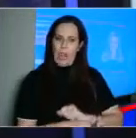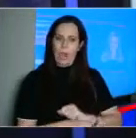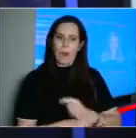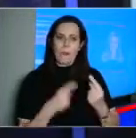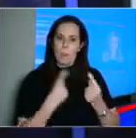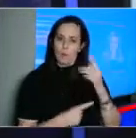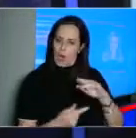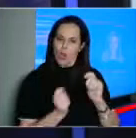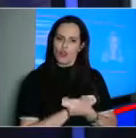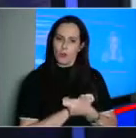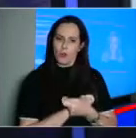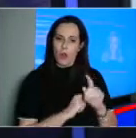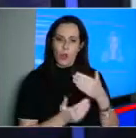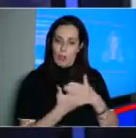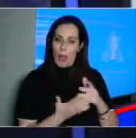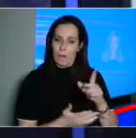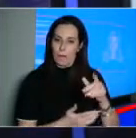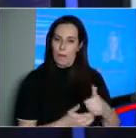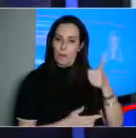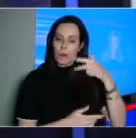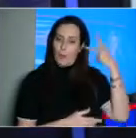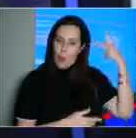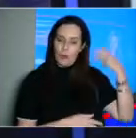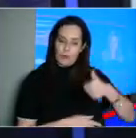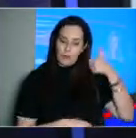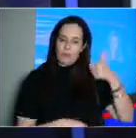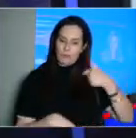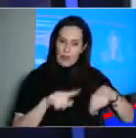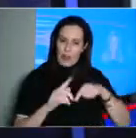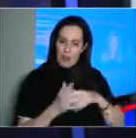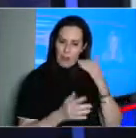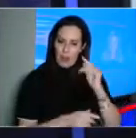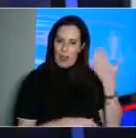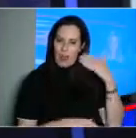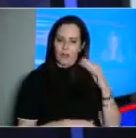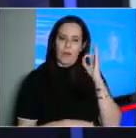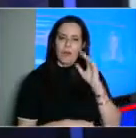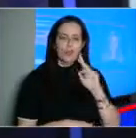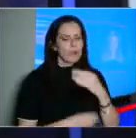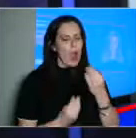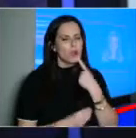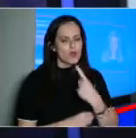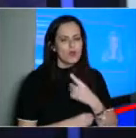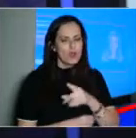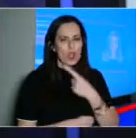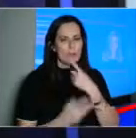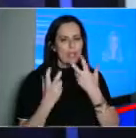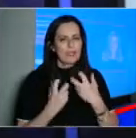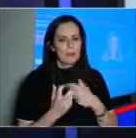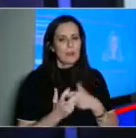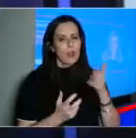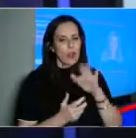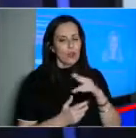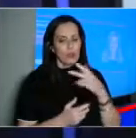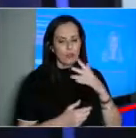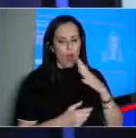פתאום היה שינוי, לא סתם קונדליסה רייס, פרופסורית, סטנפורד, בחירה. יש משהו באמירה שלך, בציפייה הזאת, לעוד